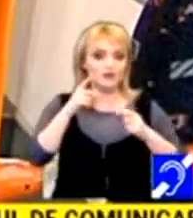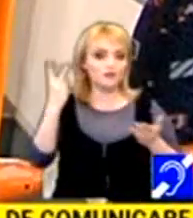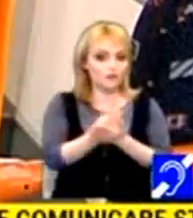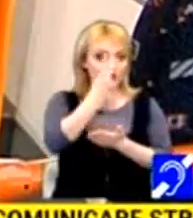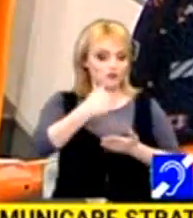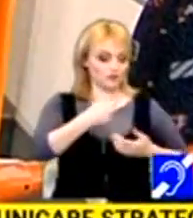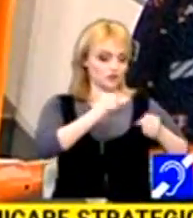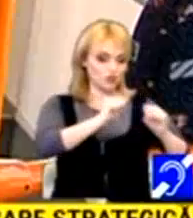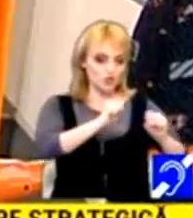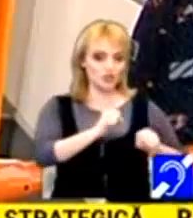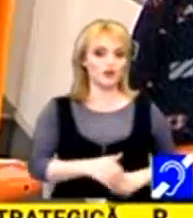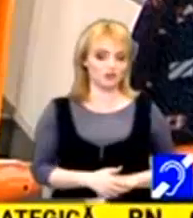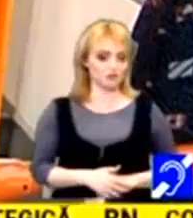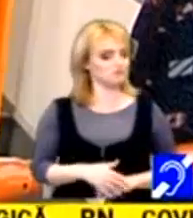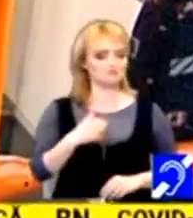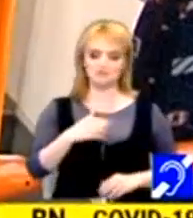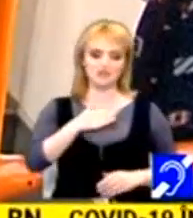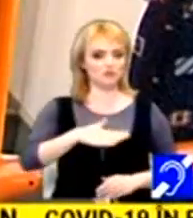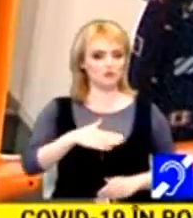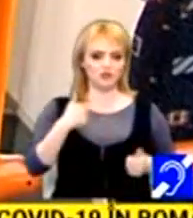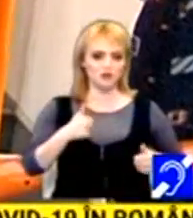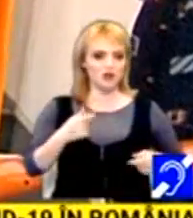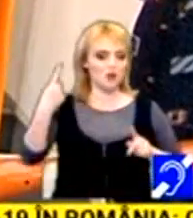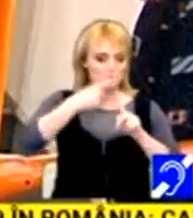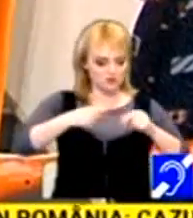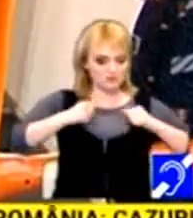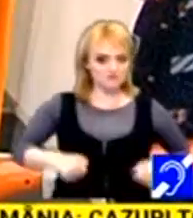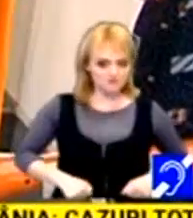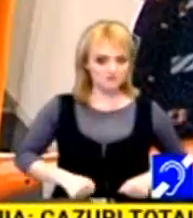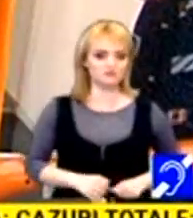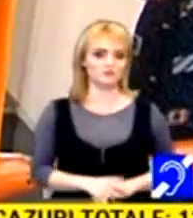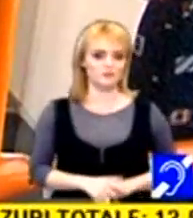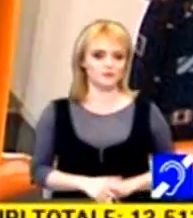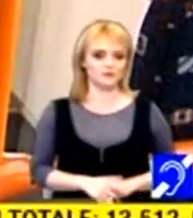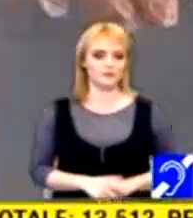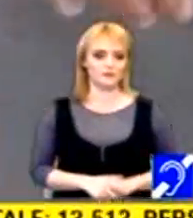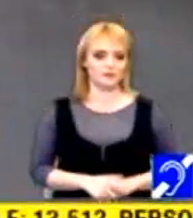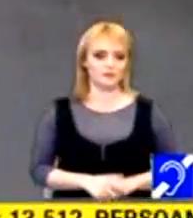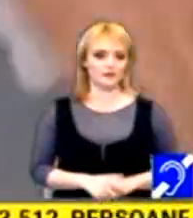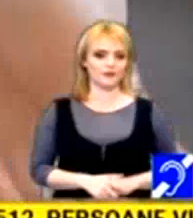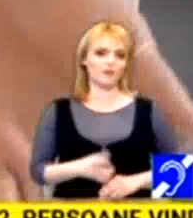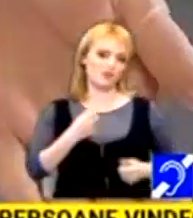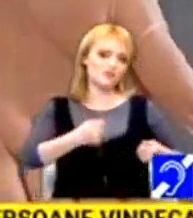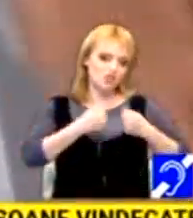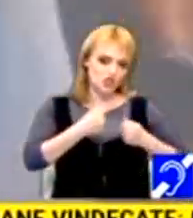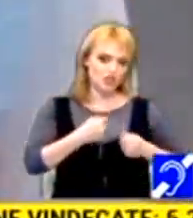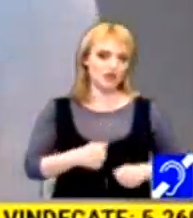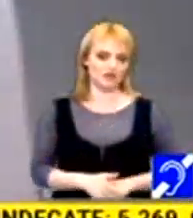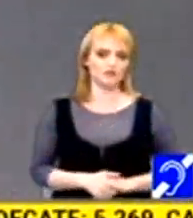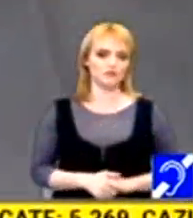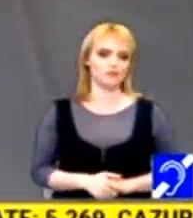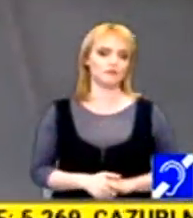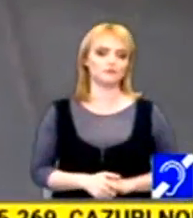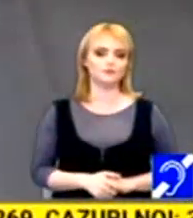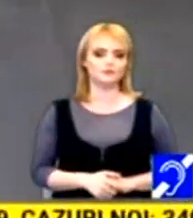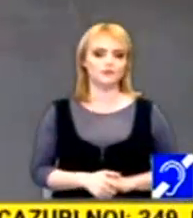spune, masca, mănușele și iată poftim... felul, care totuși ne protejează. Eu permanent,